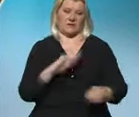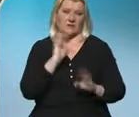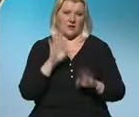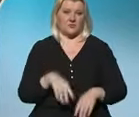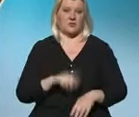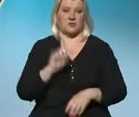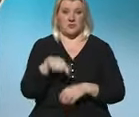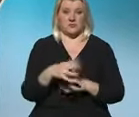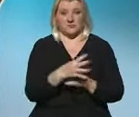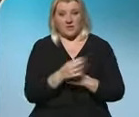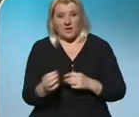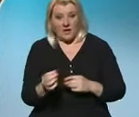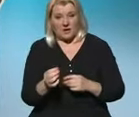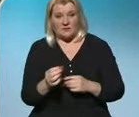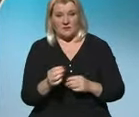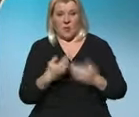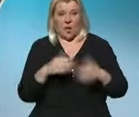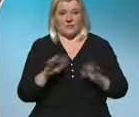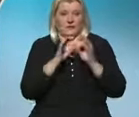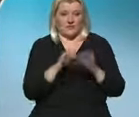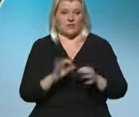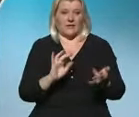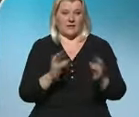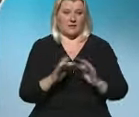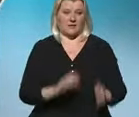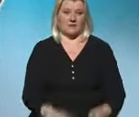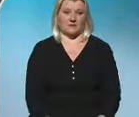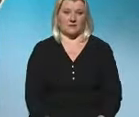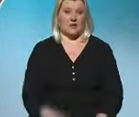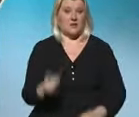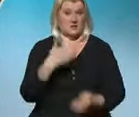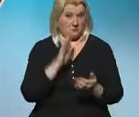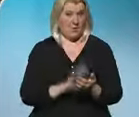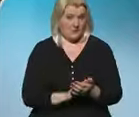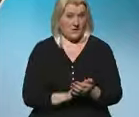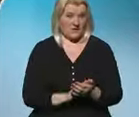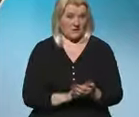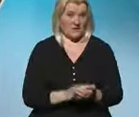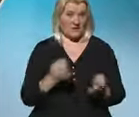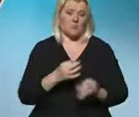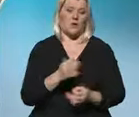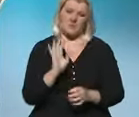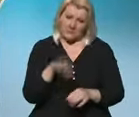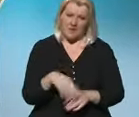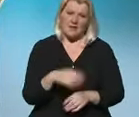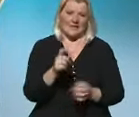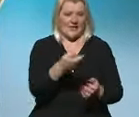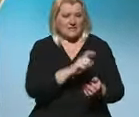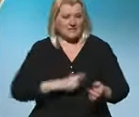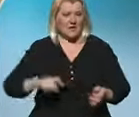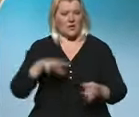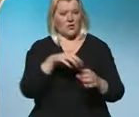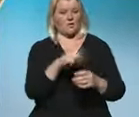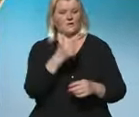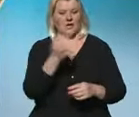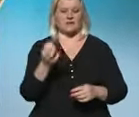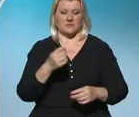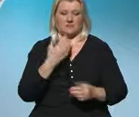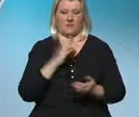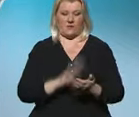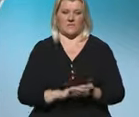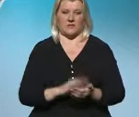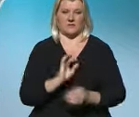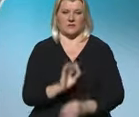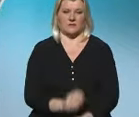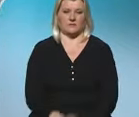někde pořád na internetu. To se povede? To doufám, že se povede. Nějaké jezero 2 dny určitě vymyslím. Mám to moc přijedný. No